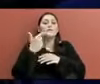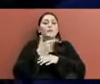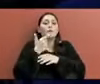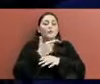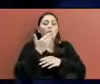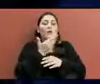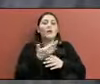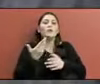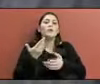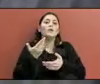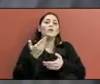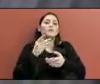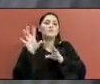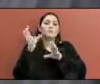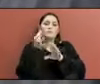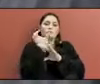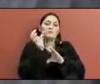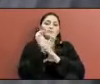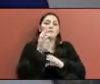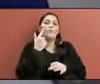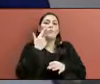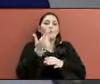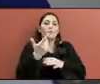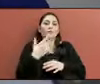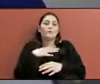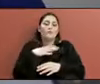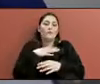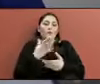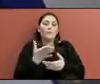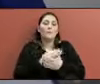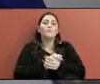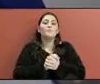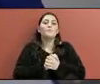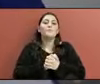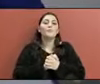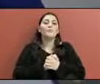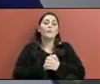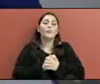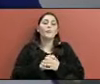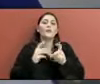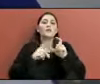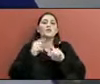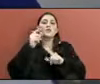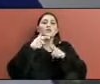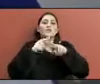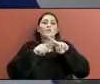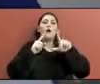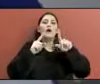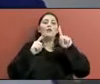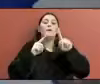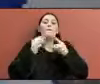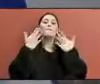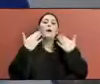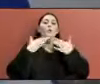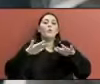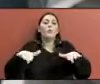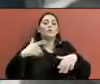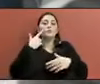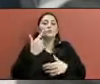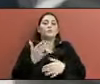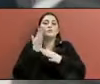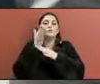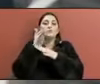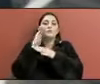videolarda geçecektir. Öğretmenimizin evine şifalı balkonlarını götürdük. Tahir Büyükakın Başkanımız 50 yıllık